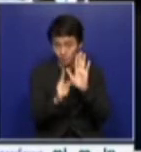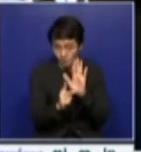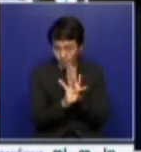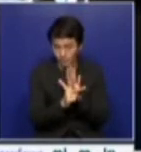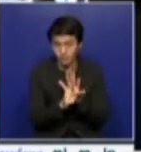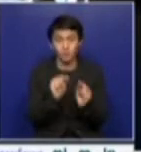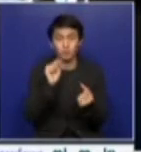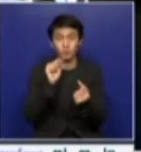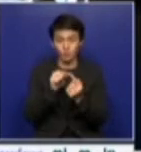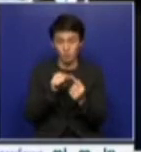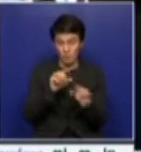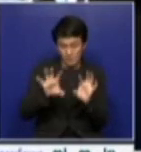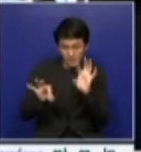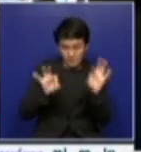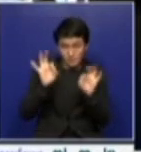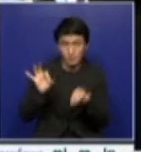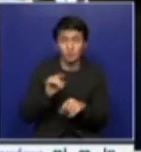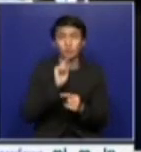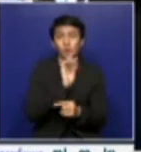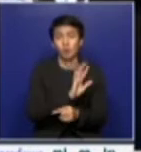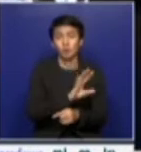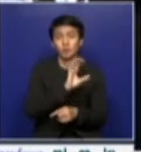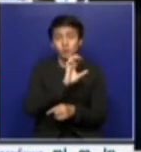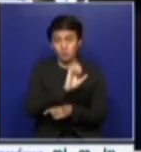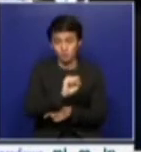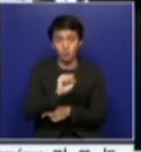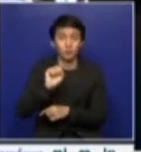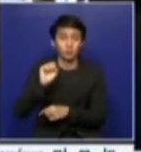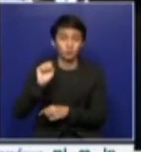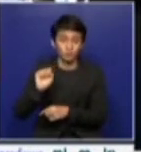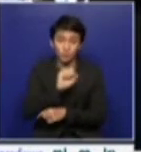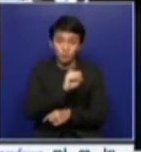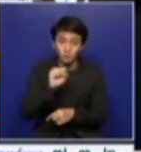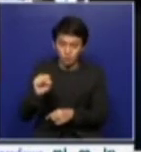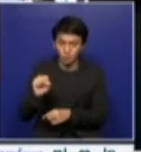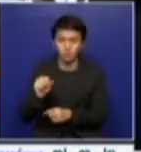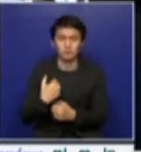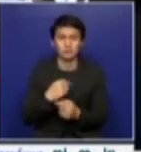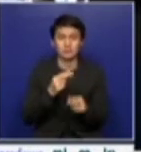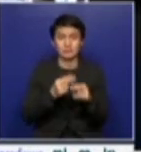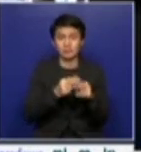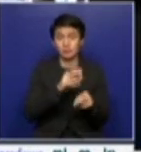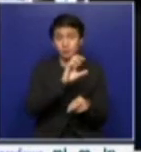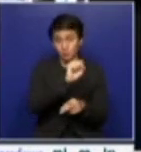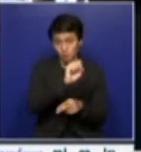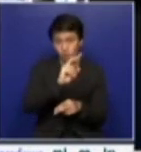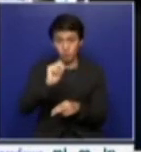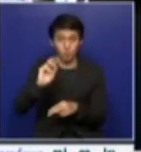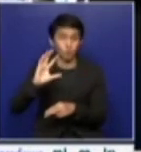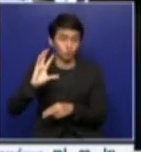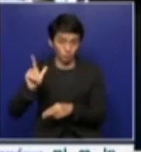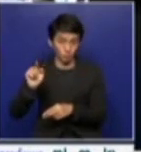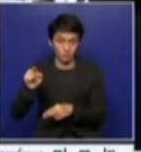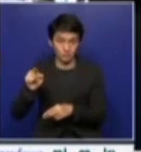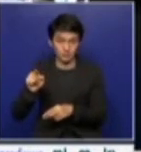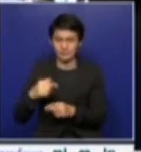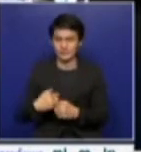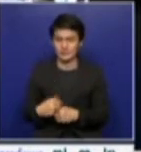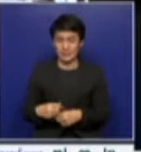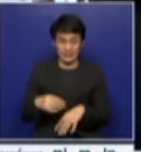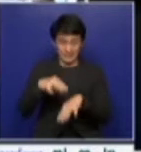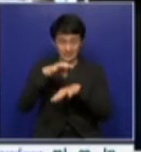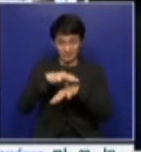ผู้แทนราษฎรของสมาชิกสภานิติบัญญัติแห่งชาติหรือสนชซึ่งสตชนี้